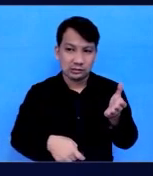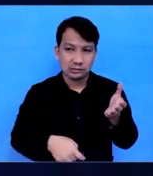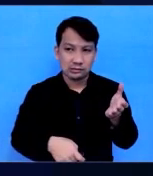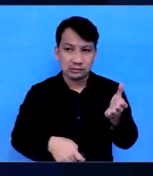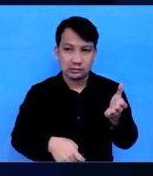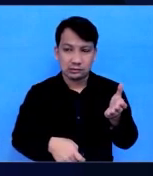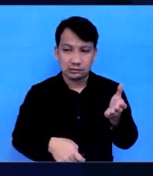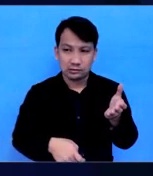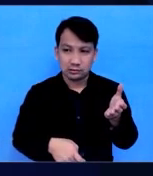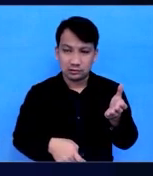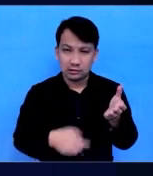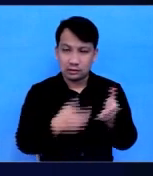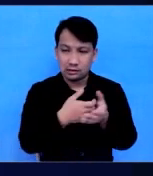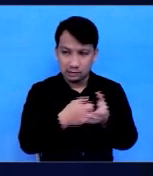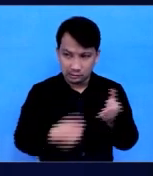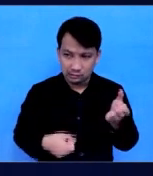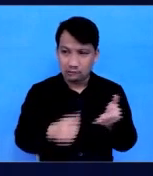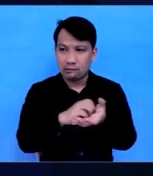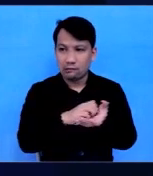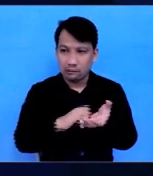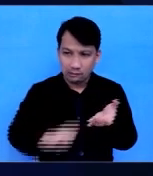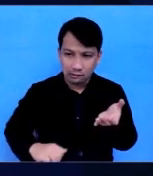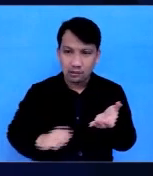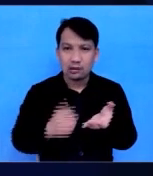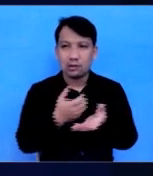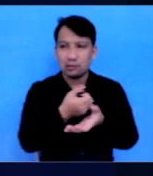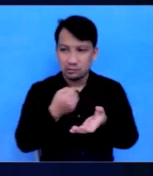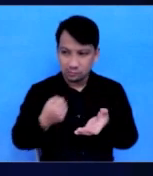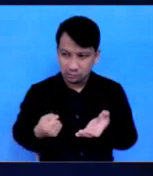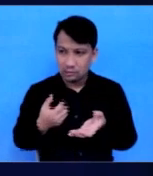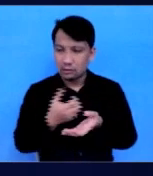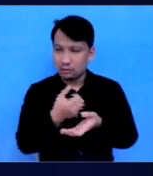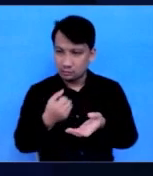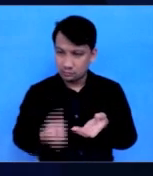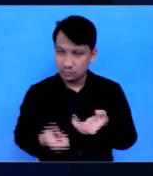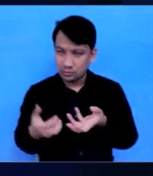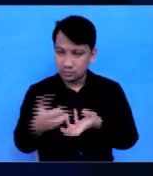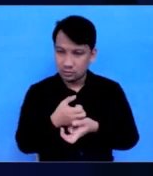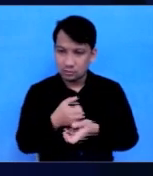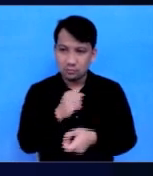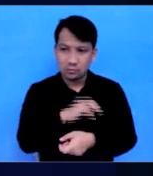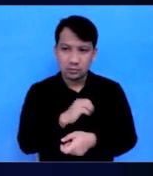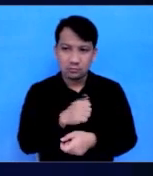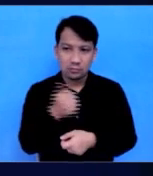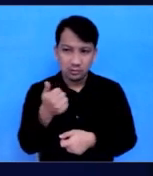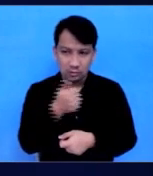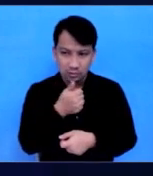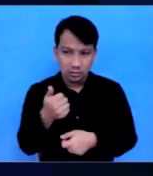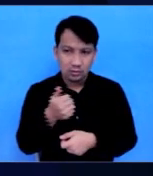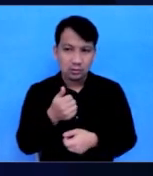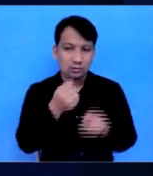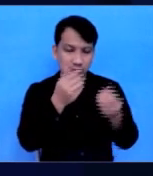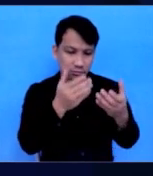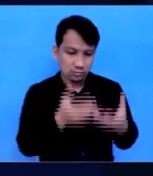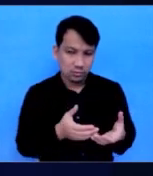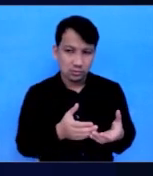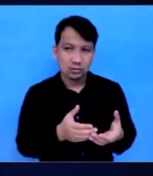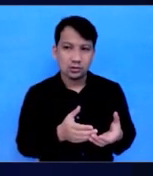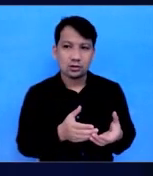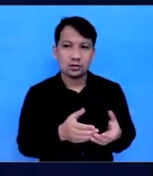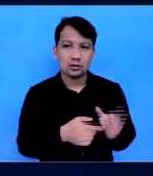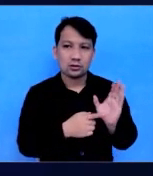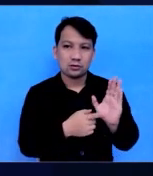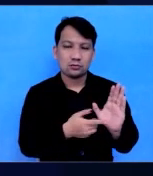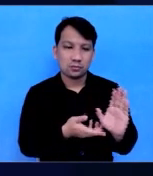at gagatasan, titigain at titigain yung allowance ng mga itinuring